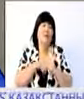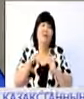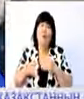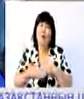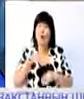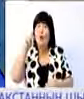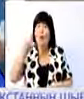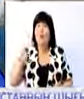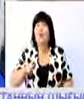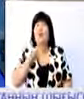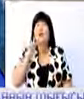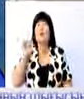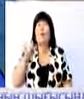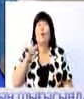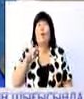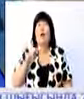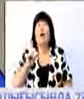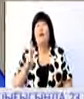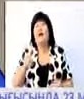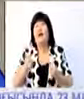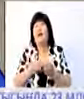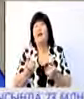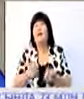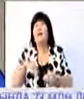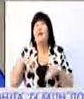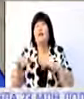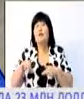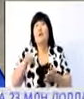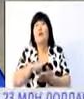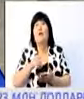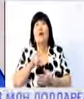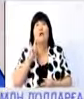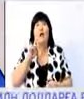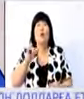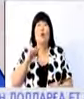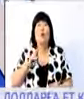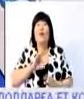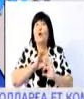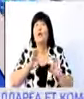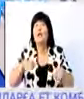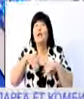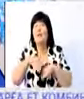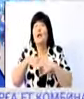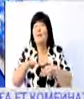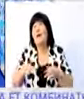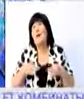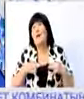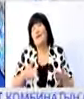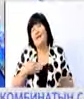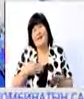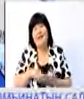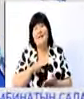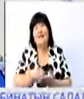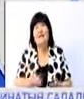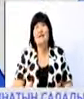жуық оқушы жас ұлан қатарына алынып, игілікті істерге ұйытқы болып жүр. Жас ұландықтар да үздіктер сабынан көрініп, мерекеге ат